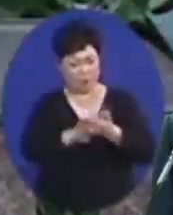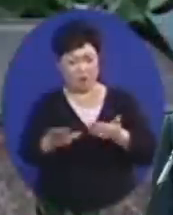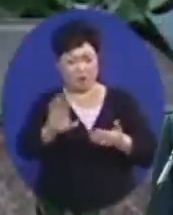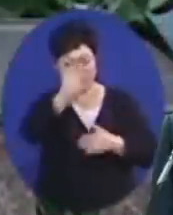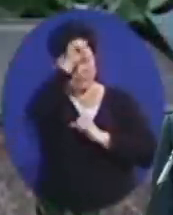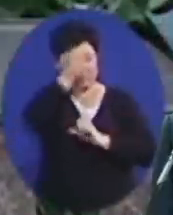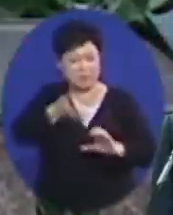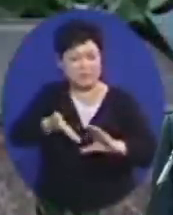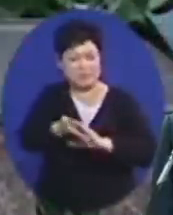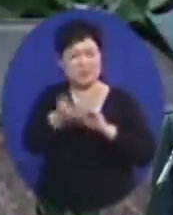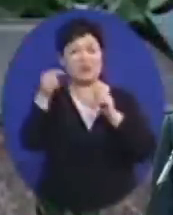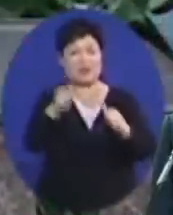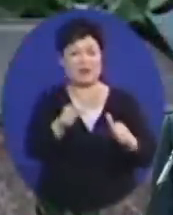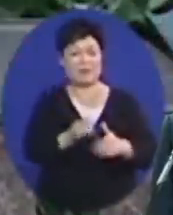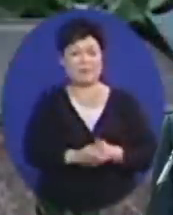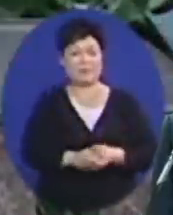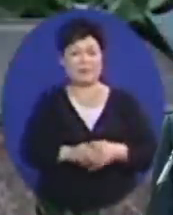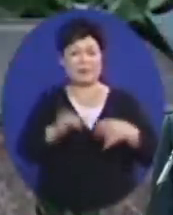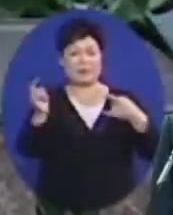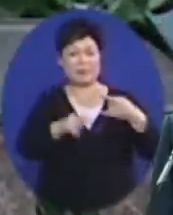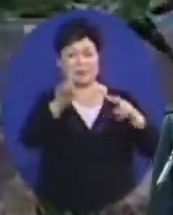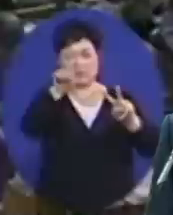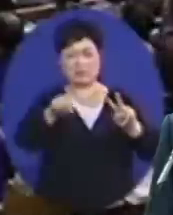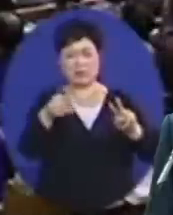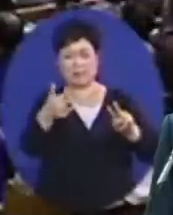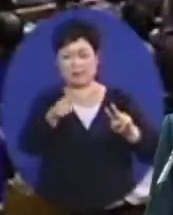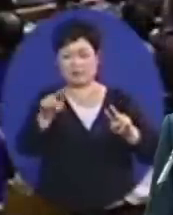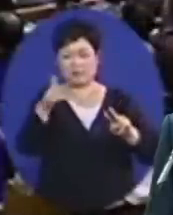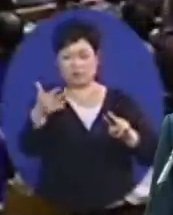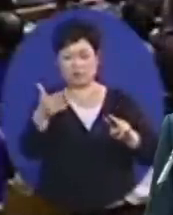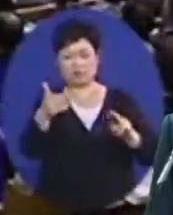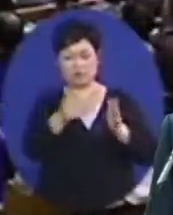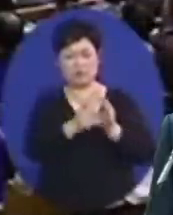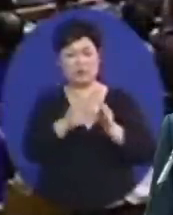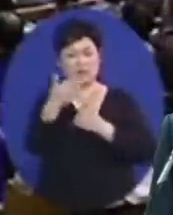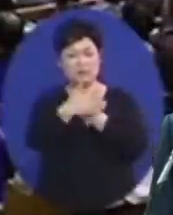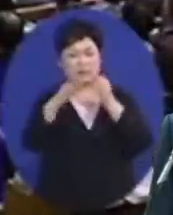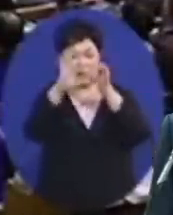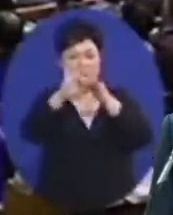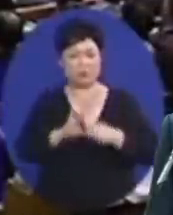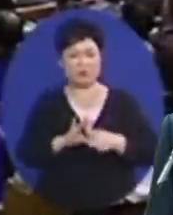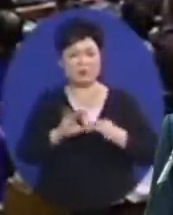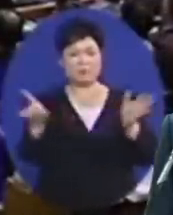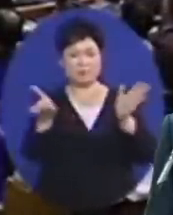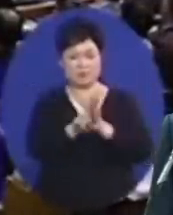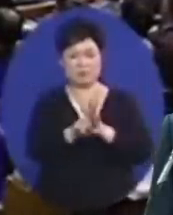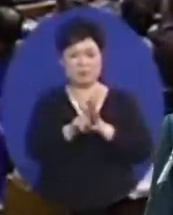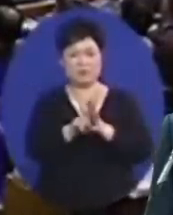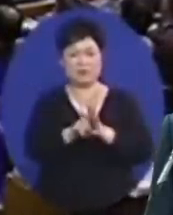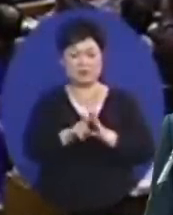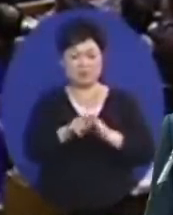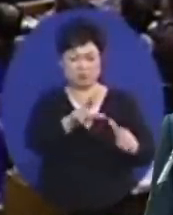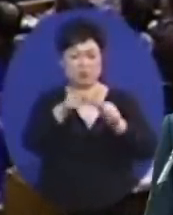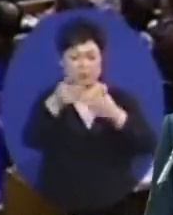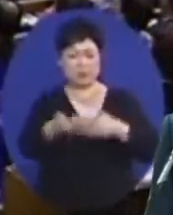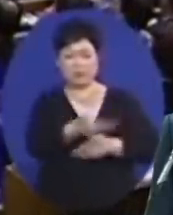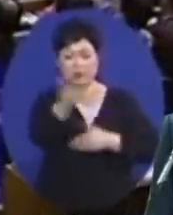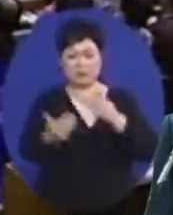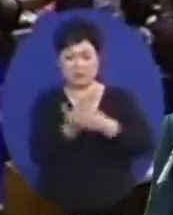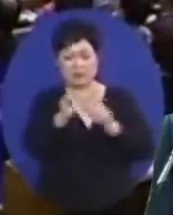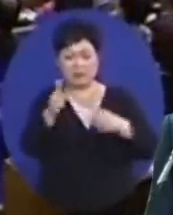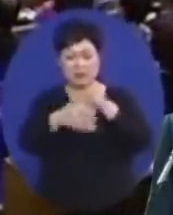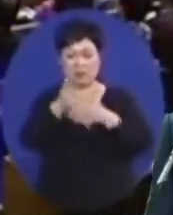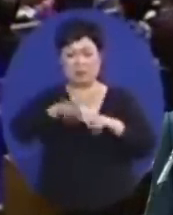신겨라. 에베소 2장 8절로 9절에 너희는 그 은혜에 의하여 믿음으로 말미암아 구원을 받았나니 이것은 너희에게서 난 것이 아니요